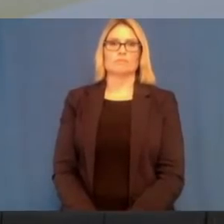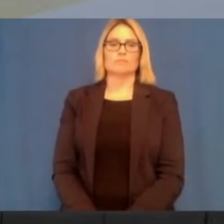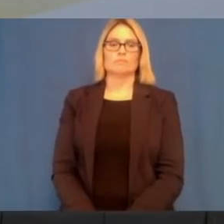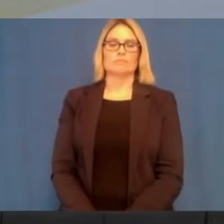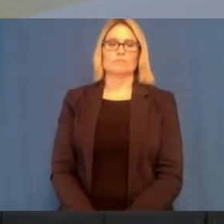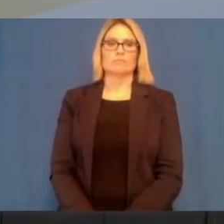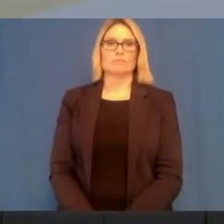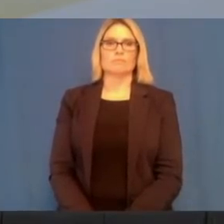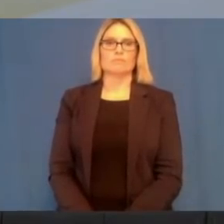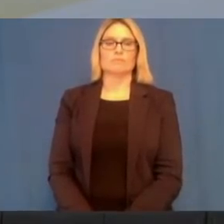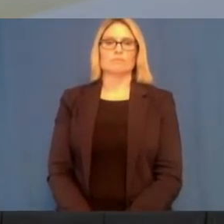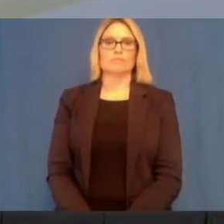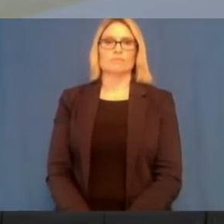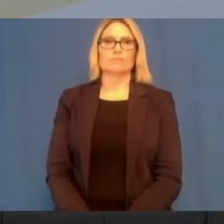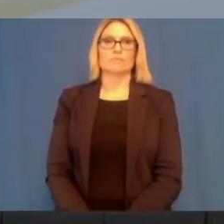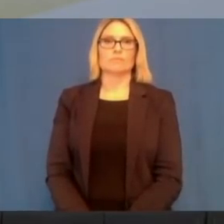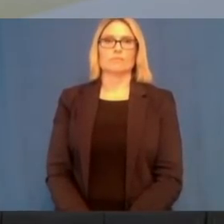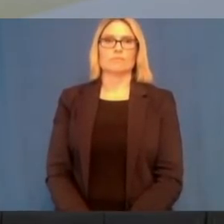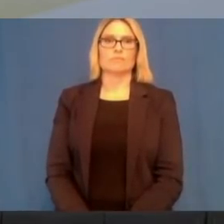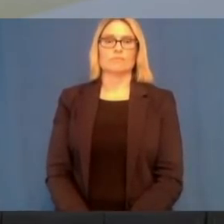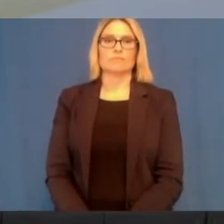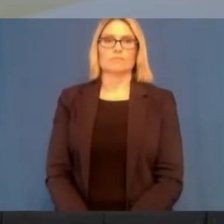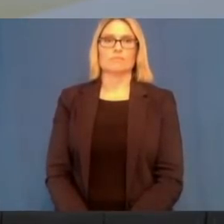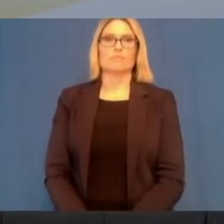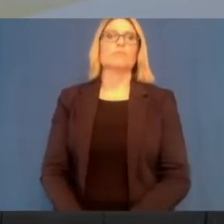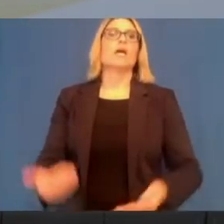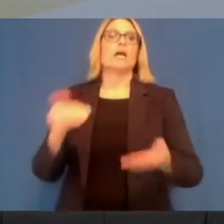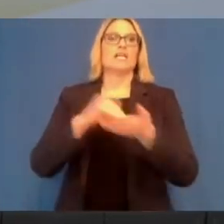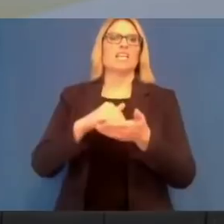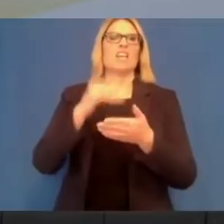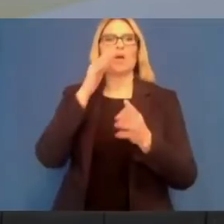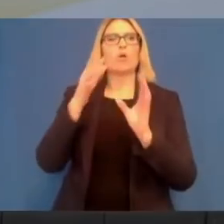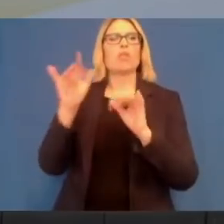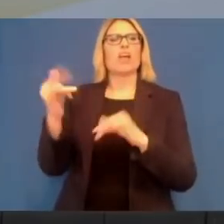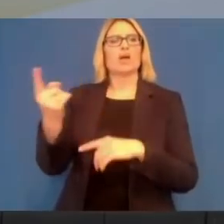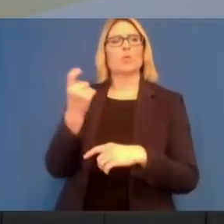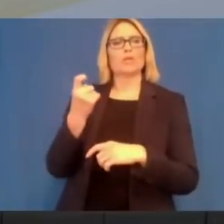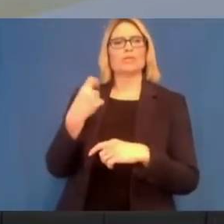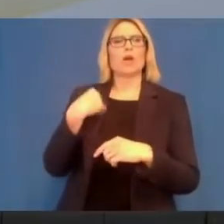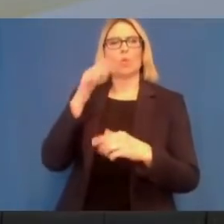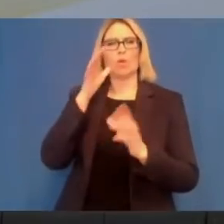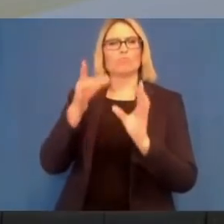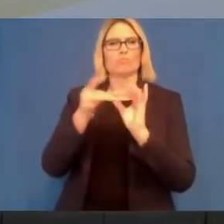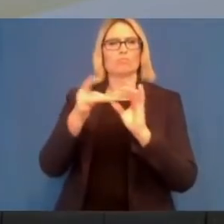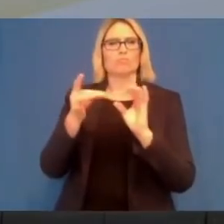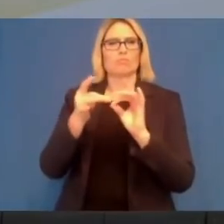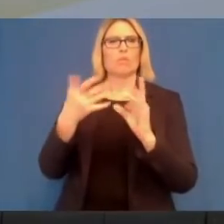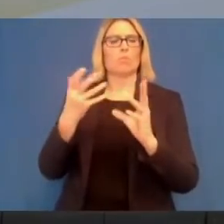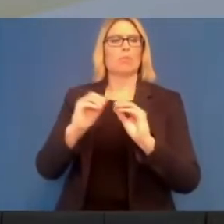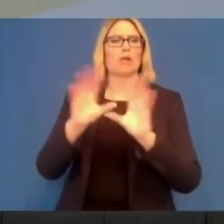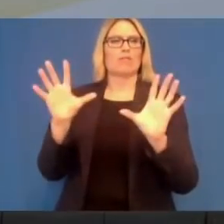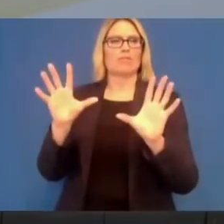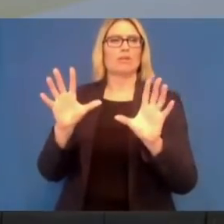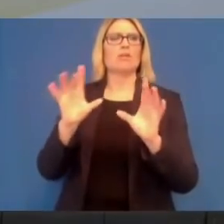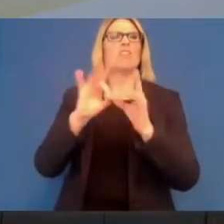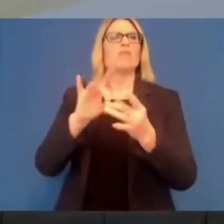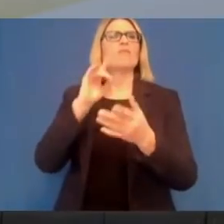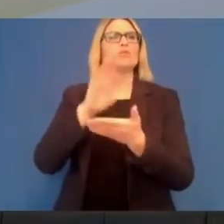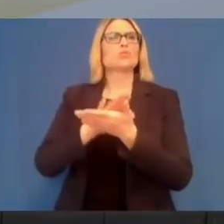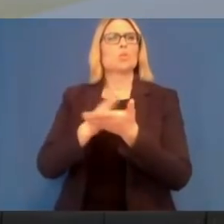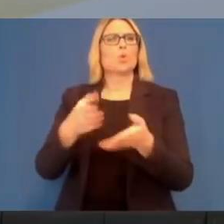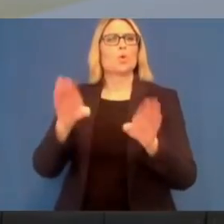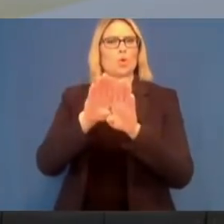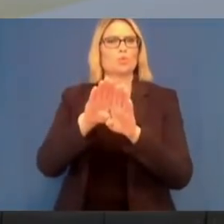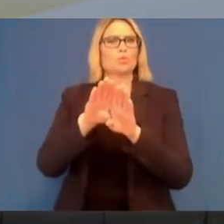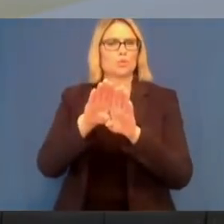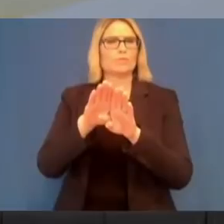Merci beaucoup. Okay. I'll just translate at least part of that, just clarification on the closure of schools. It's